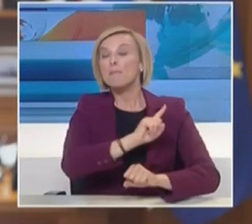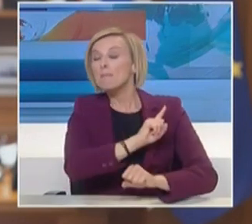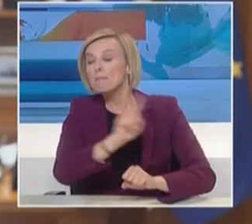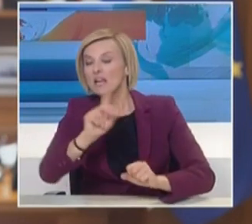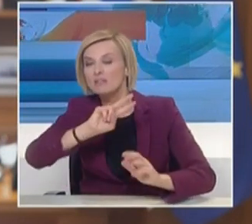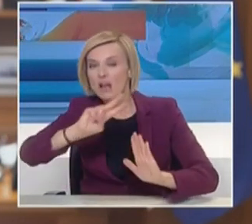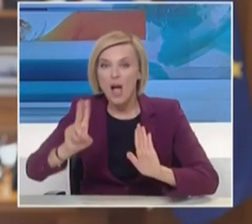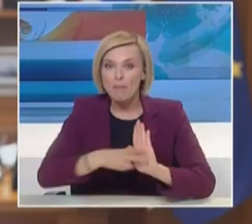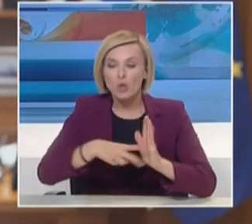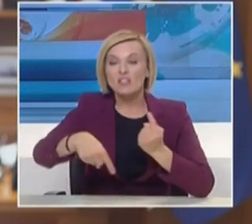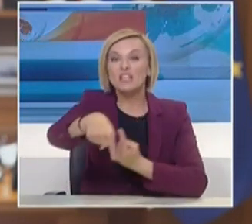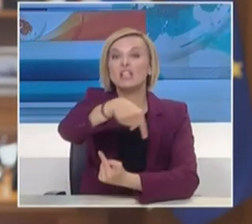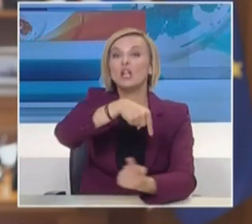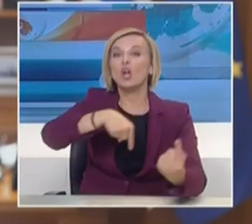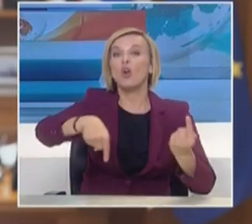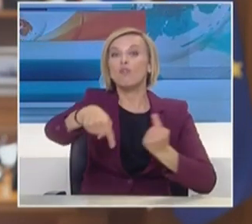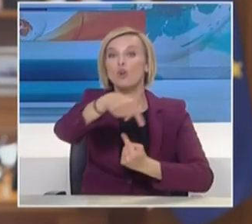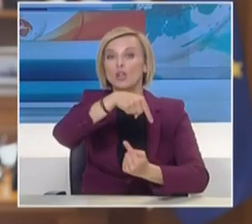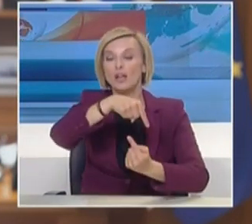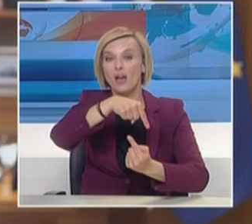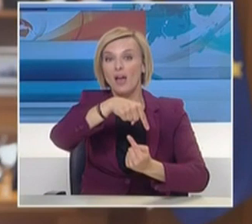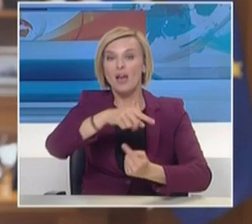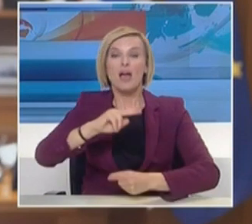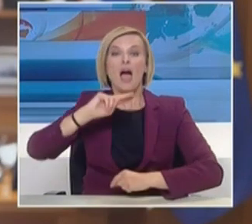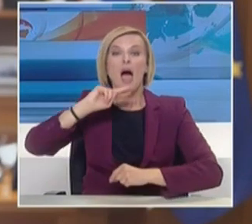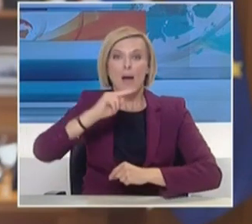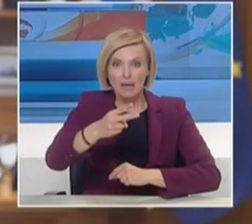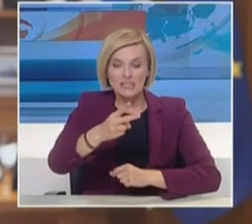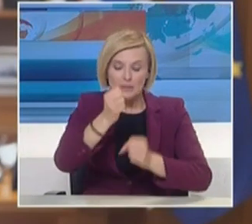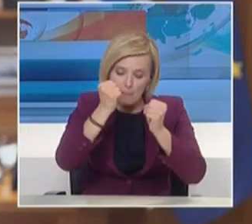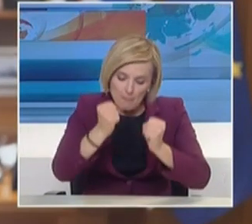κυκλοφορούμε και δίνουμε όλοι ενωμένοι πάνδημη απάντηση στην πανδημία.